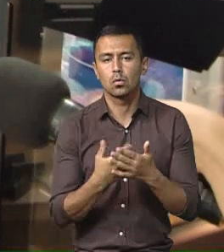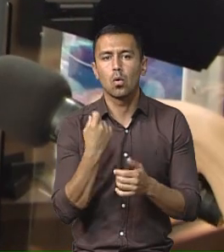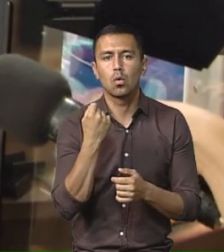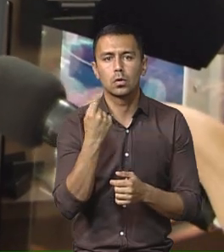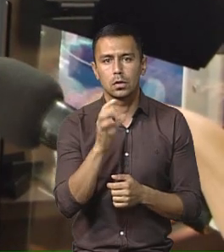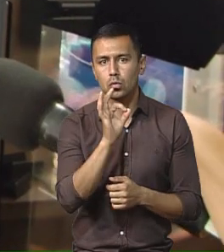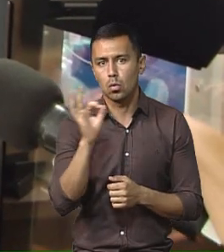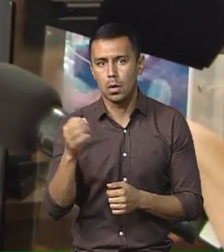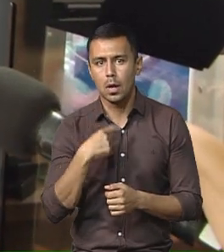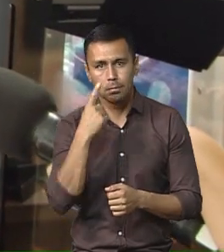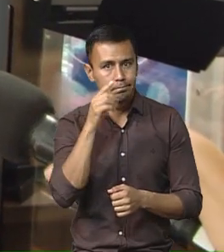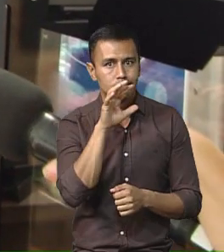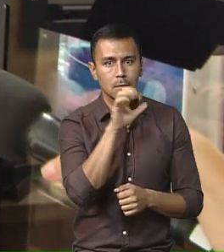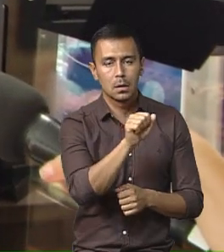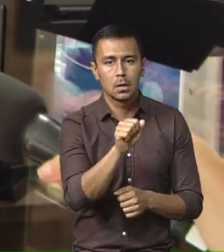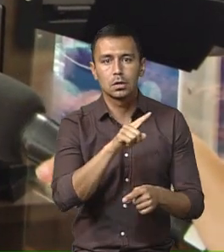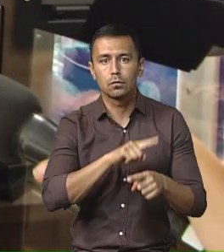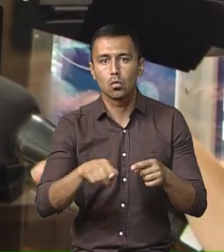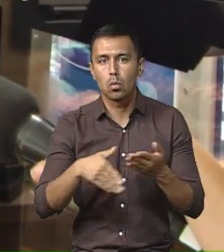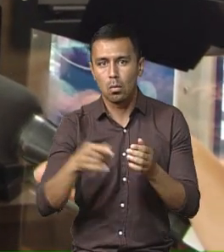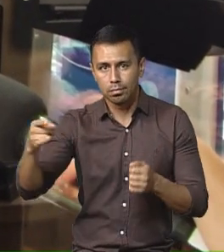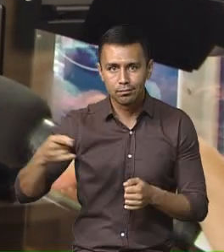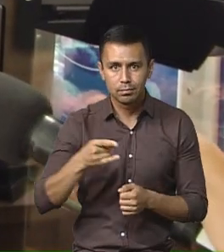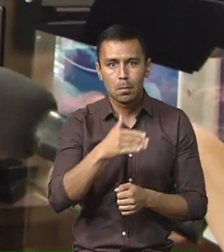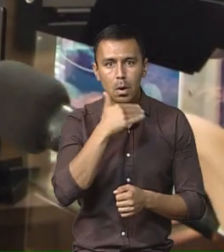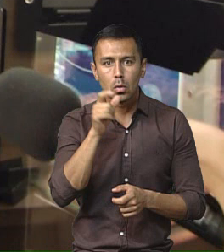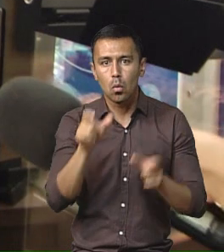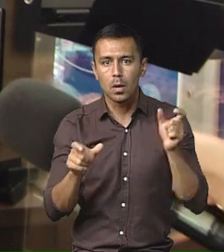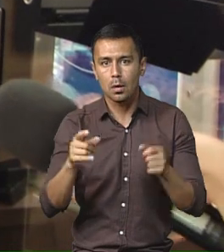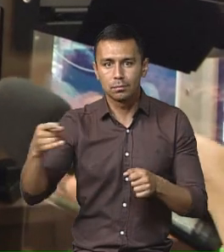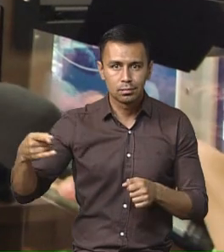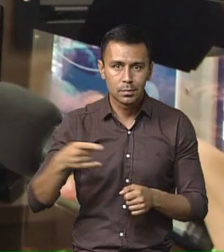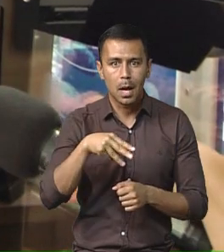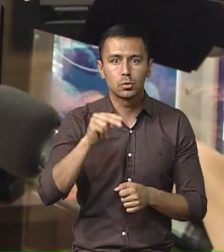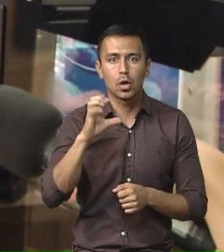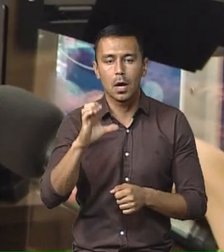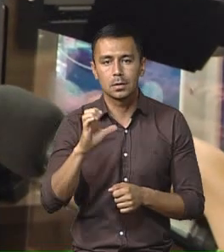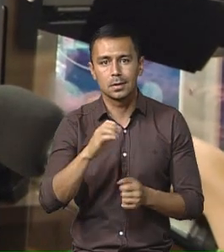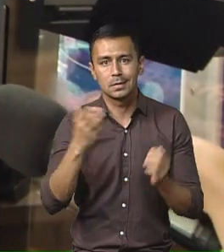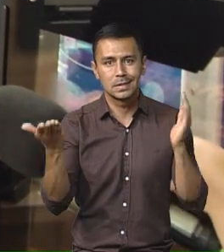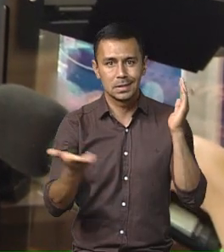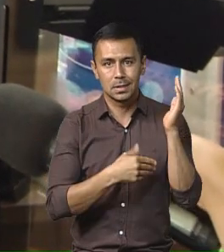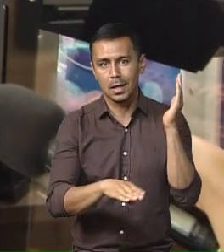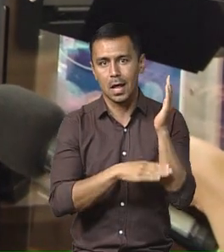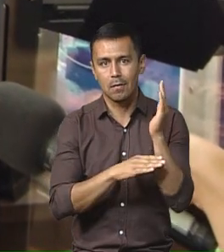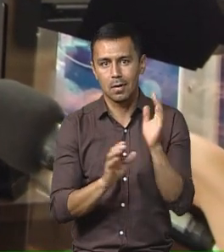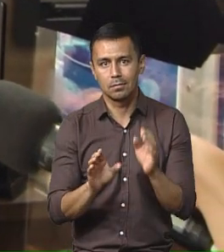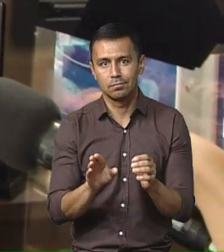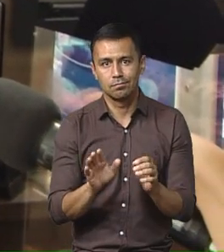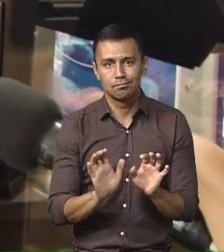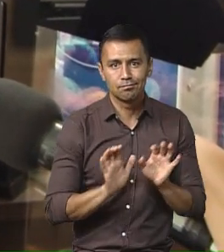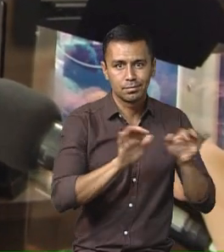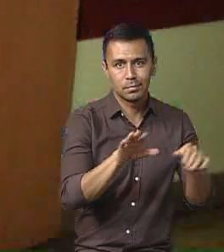11-ї години. Я замітила швидку, багато людей, потім під'їхали МЧС, зрізали дерево, відштовхнули на